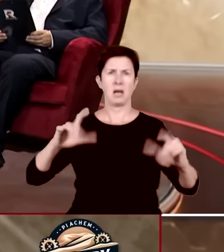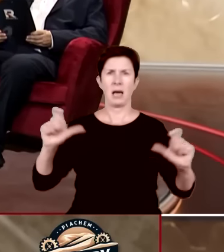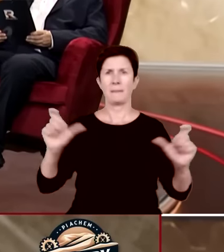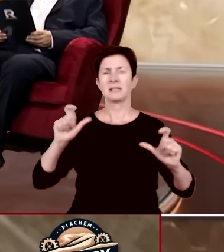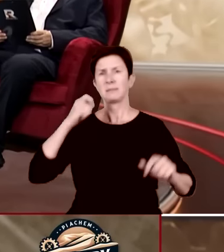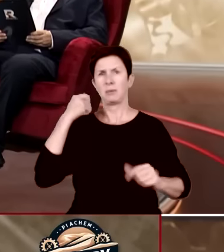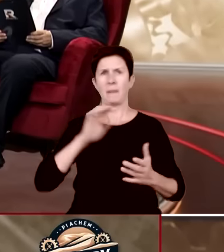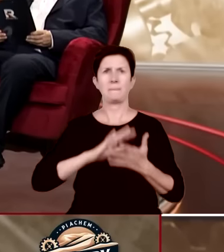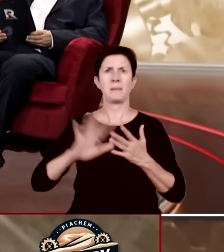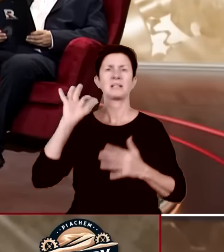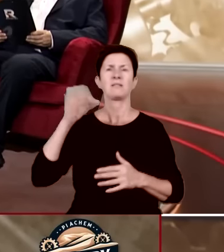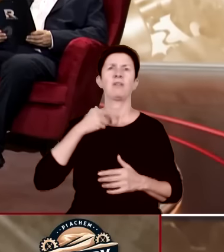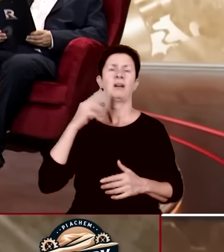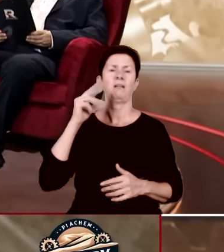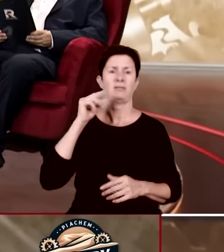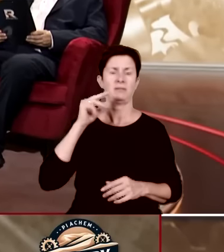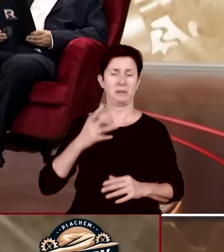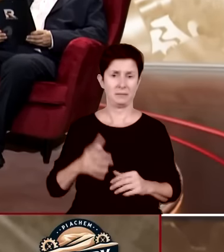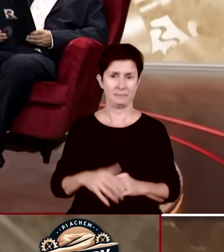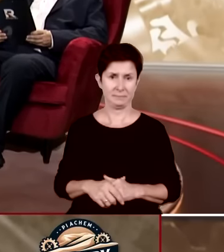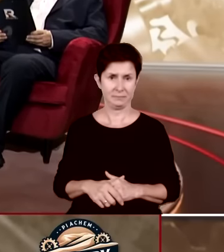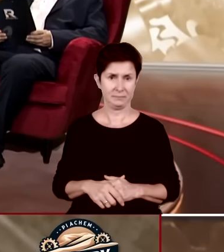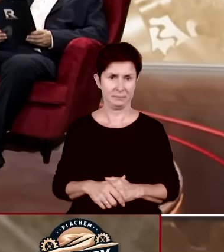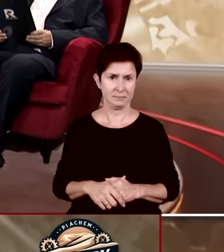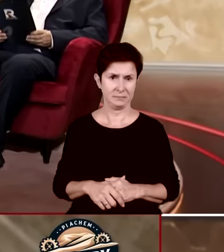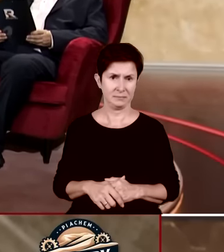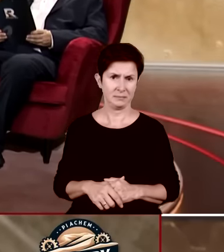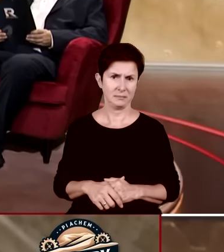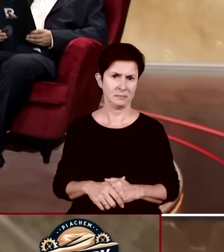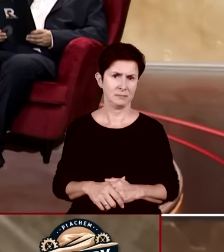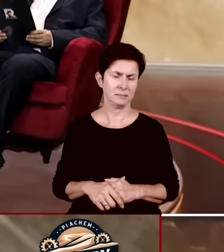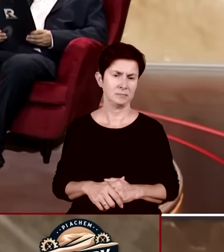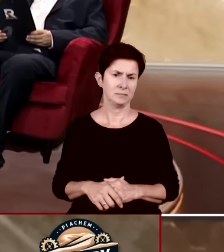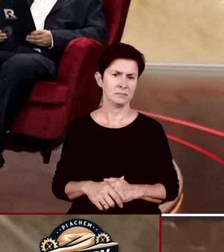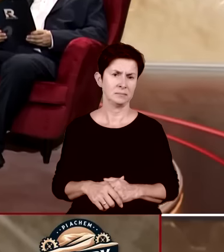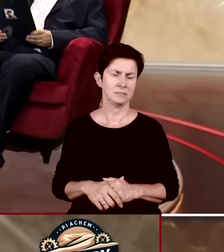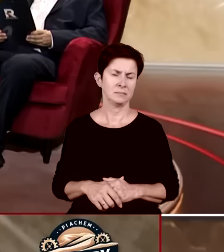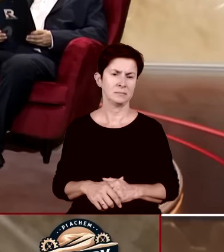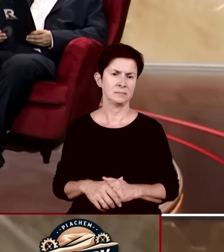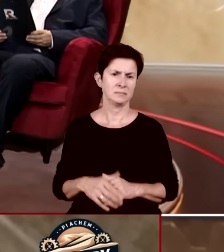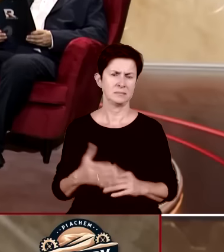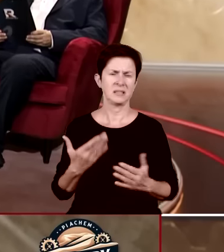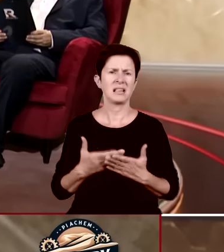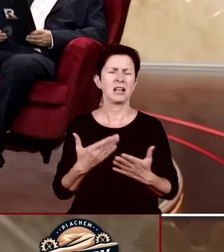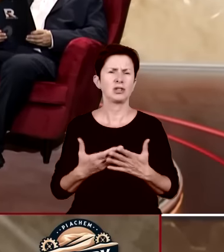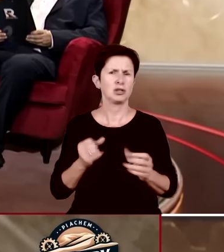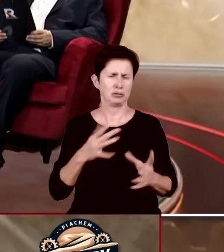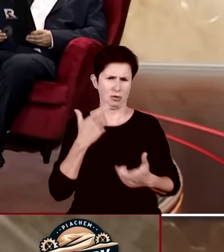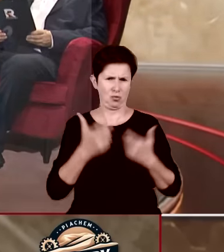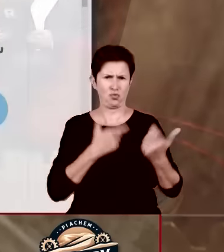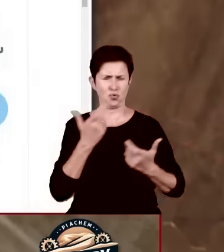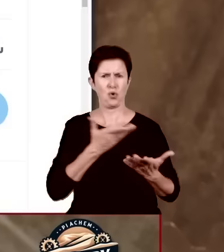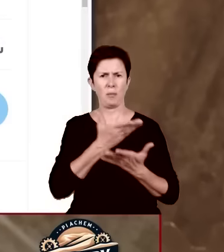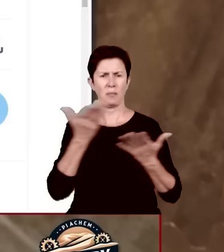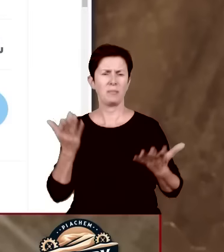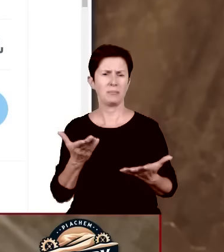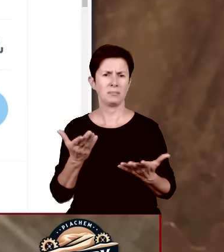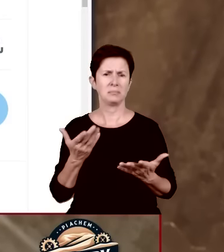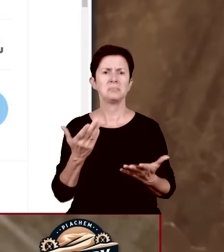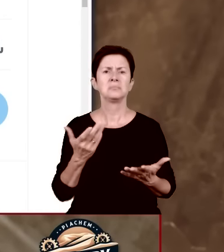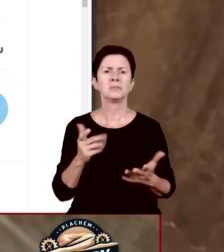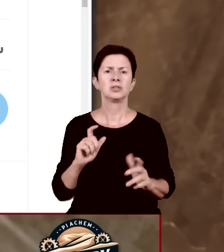głosu. Więc ja się zastanawiam, fajny tweet był, pokażcie. Jaki był sens tego zabiegu i jakby co